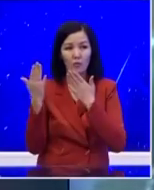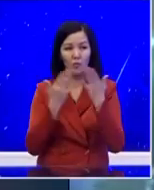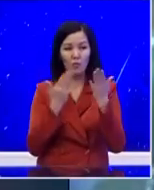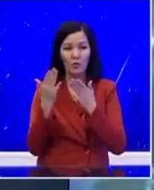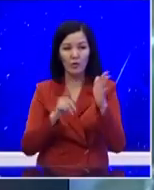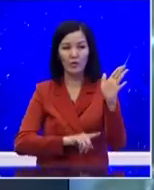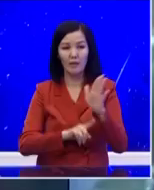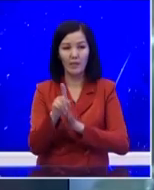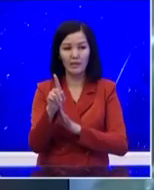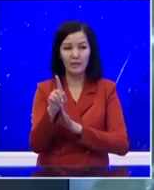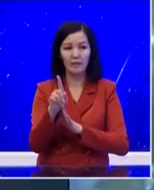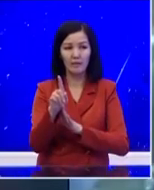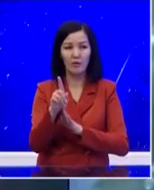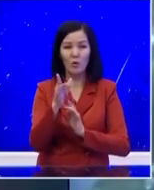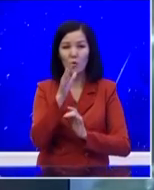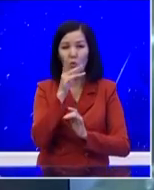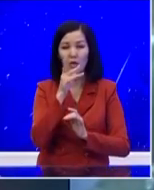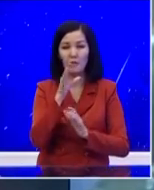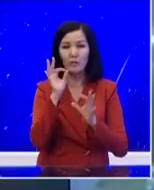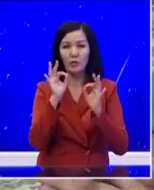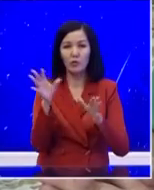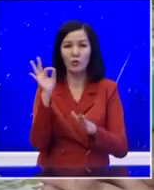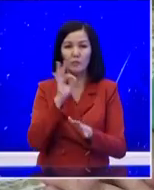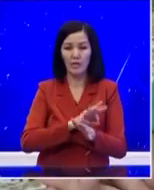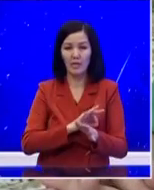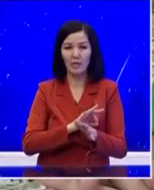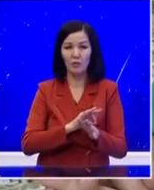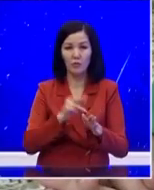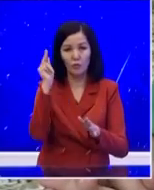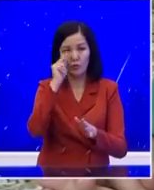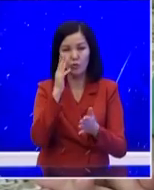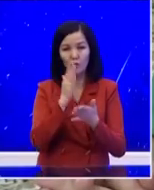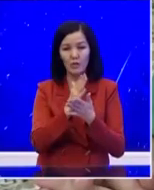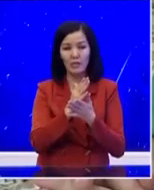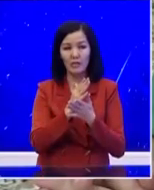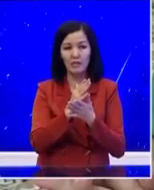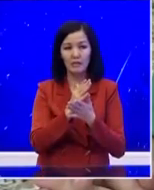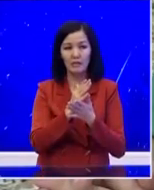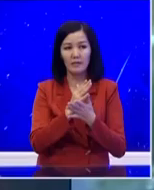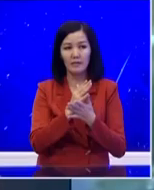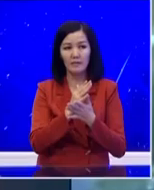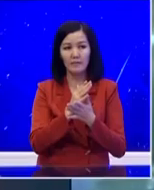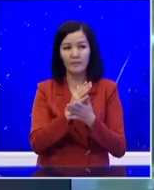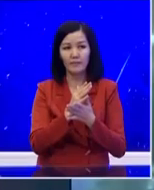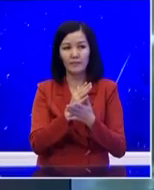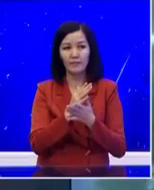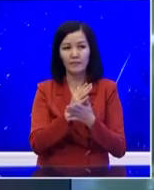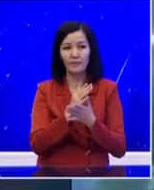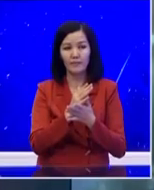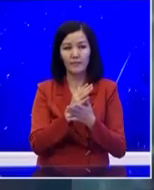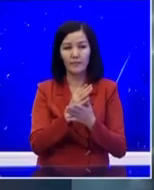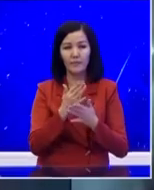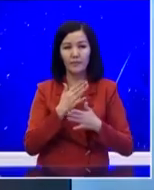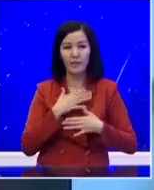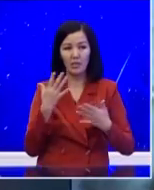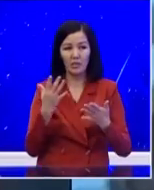бастап, уақытымызды тиімді әрі тез өткізе аламыз. Міне менің жетістіктерім.